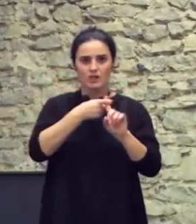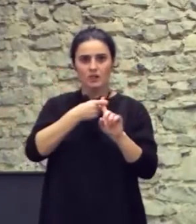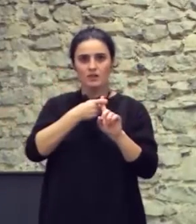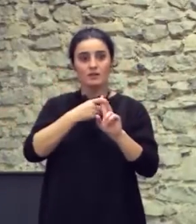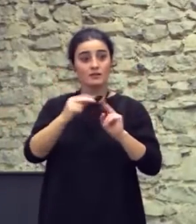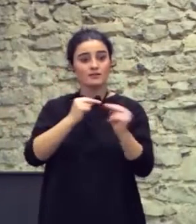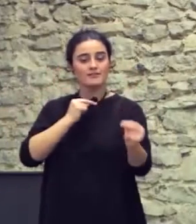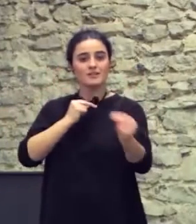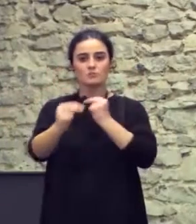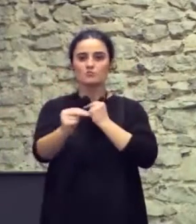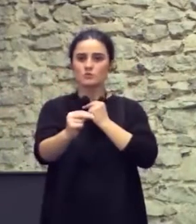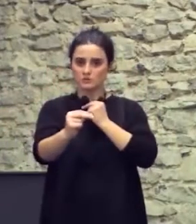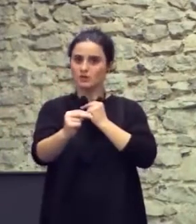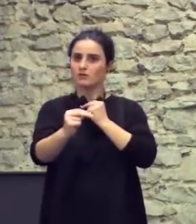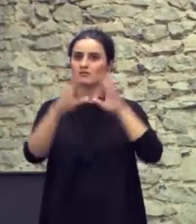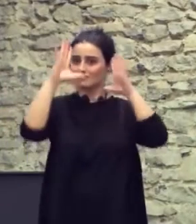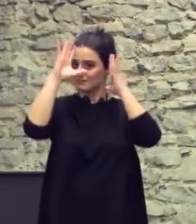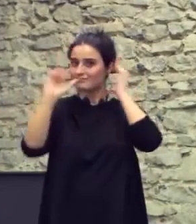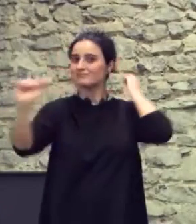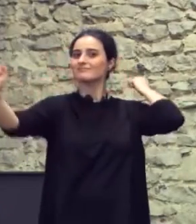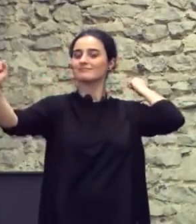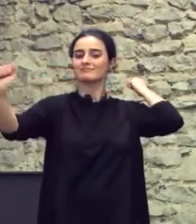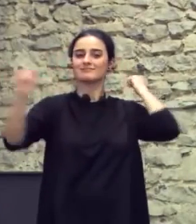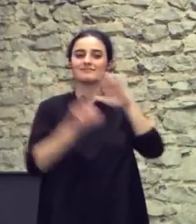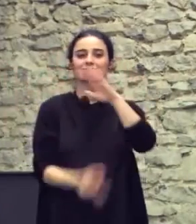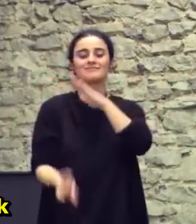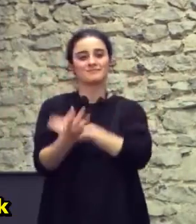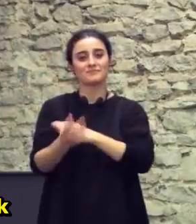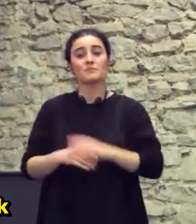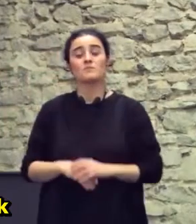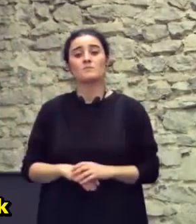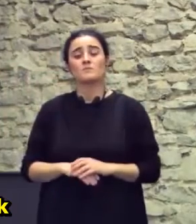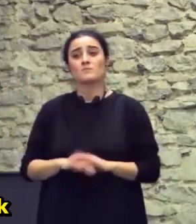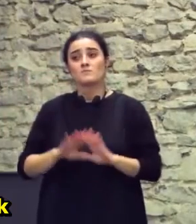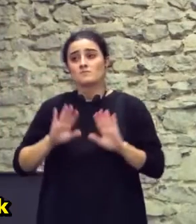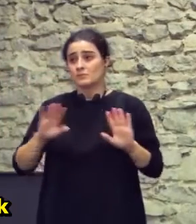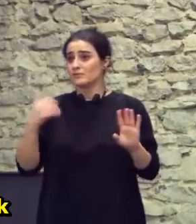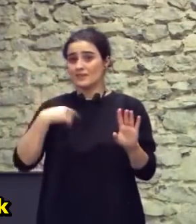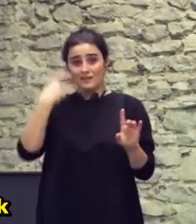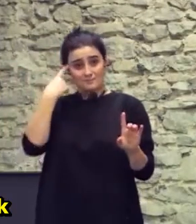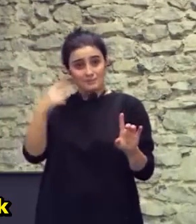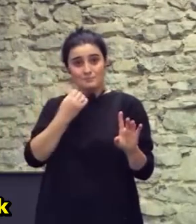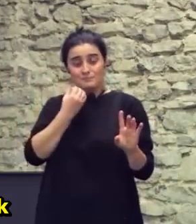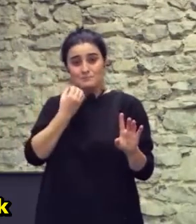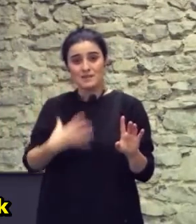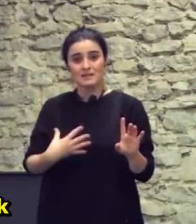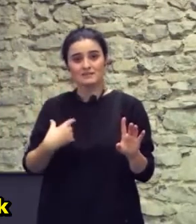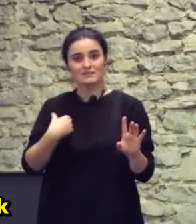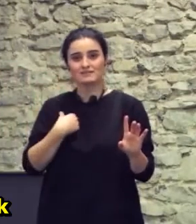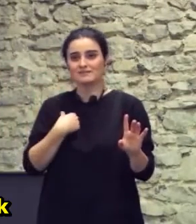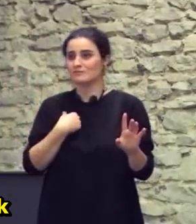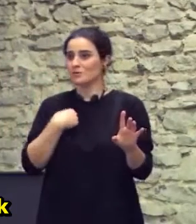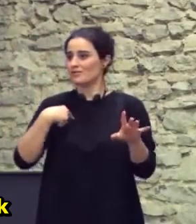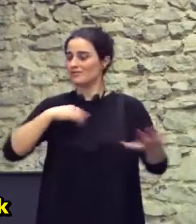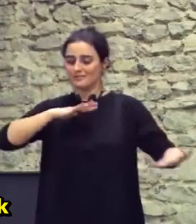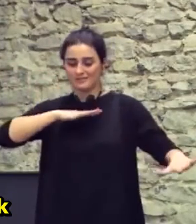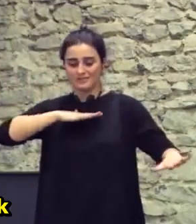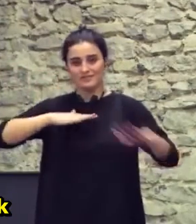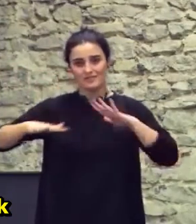erantzuna emateko protokoloak garatu dituzte. Baina, ondo dakigu ere, eraginkorrak diren